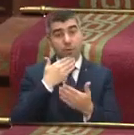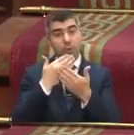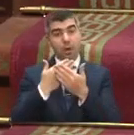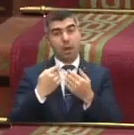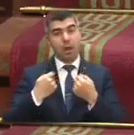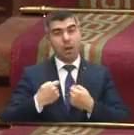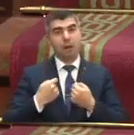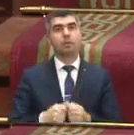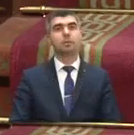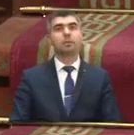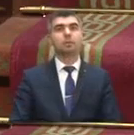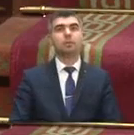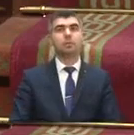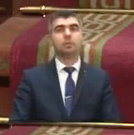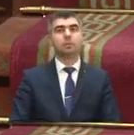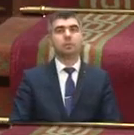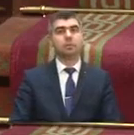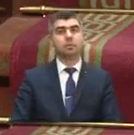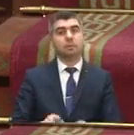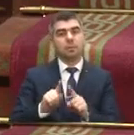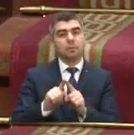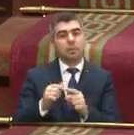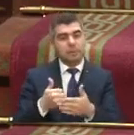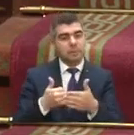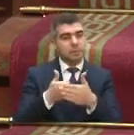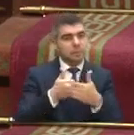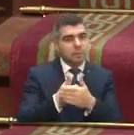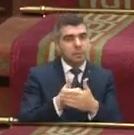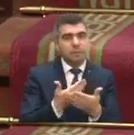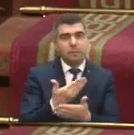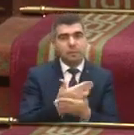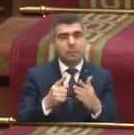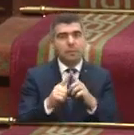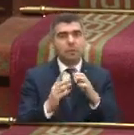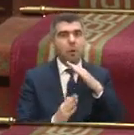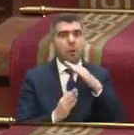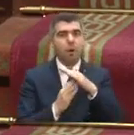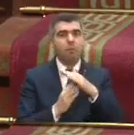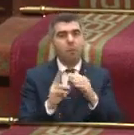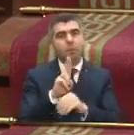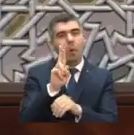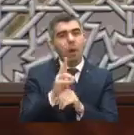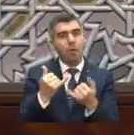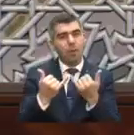المحترم، عن حوادث السير وسبل الحد منها نسائلكم.